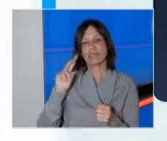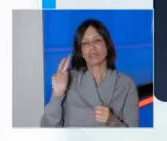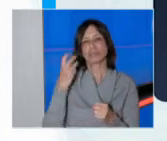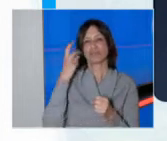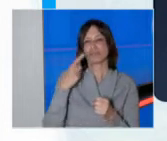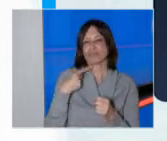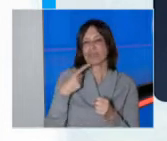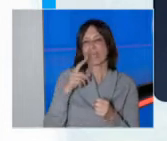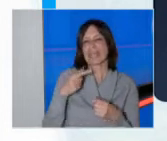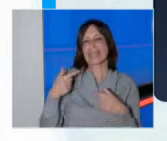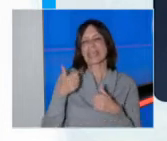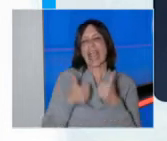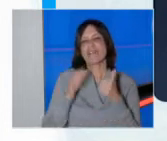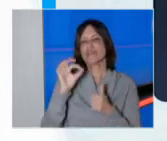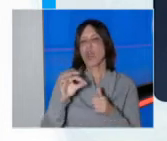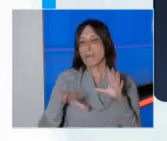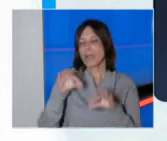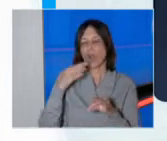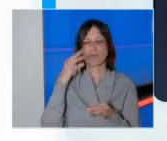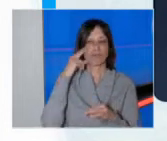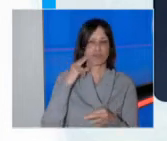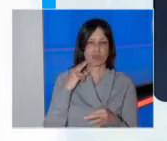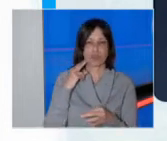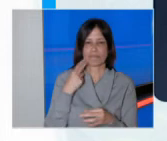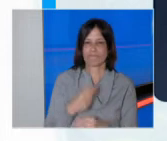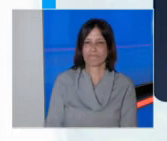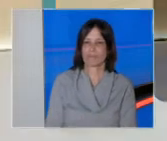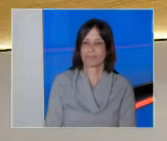יריביו לבחירות חרפה.